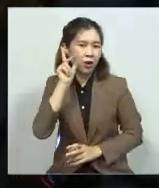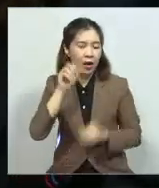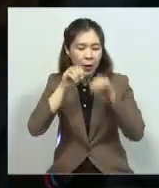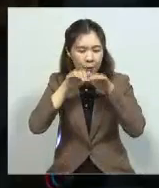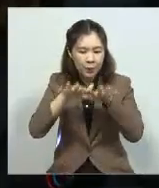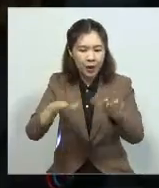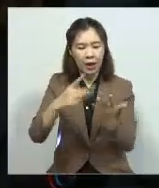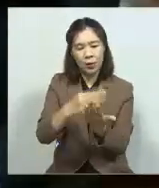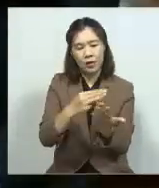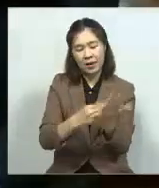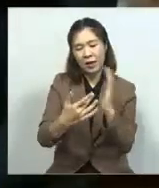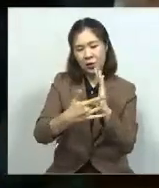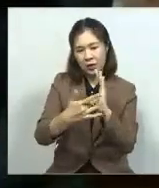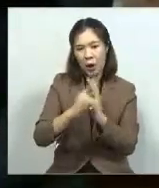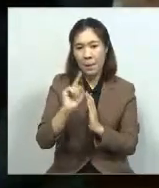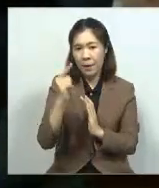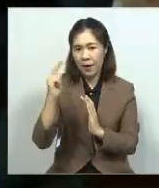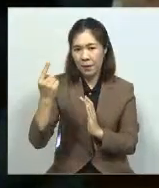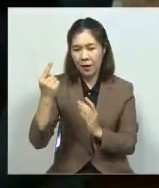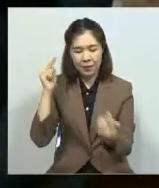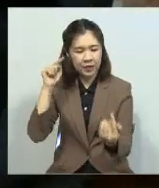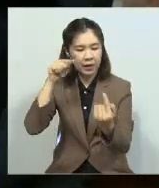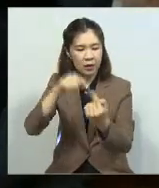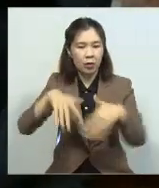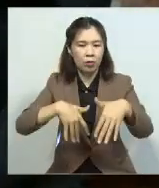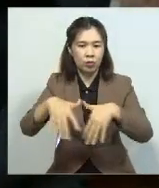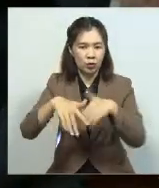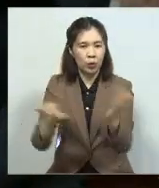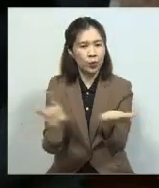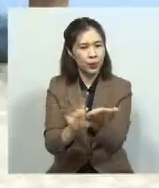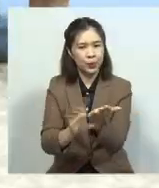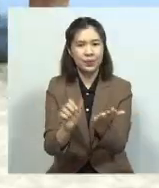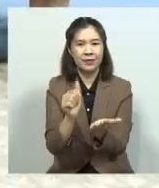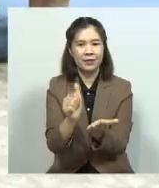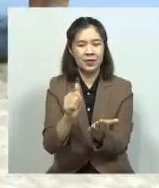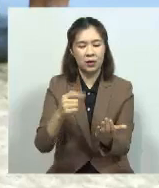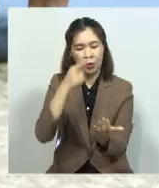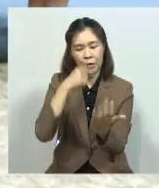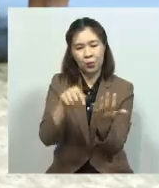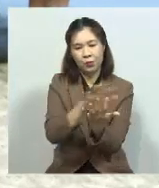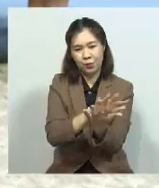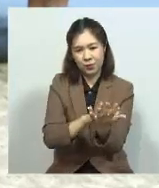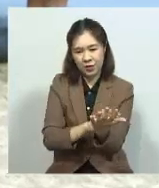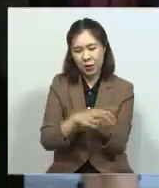ารวิชาการเทคโนโลยีใหม่ๆที่สามารถเข้าถึงประชาชนได้อย่างมีประสิทธิภาพในทั่วทุกพื้น